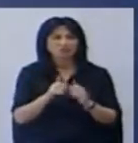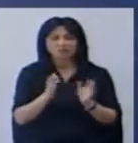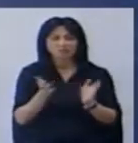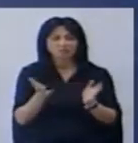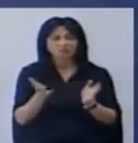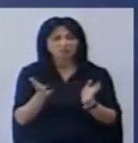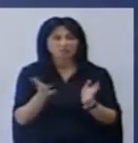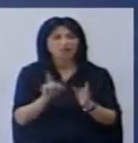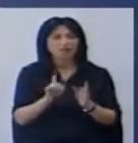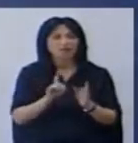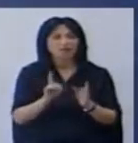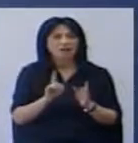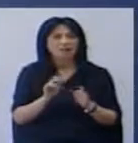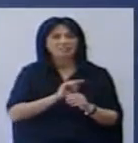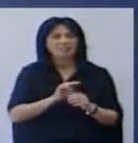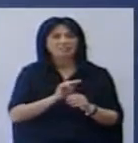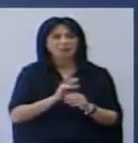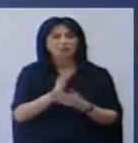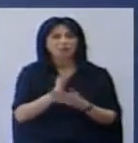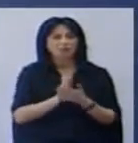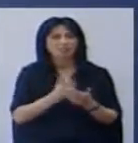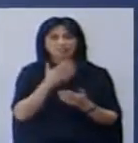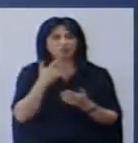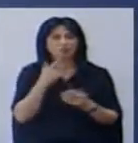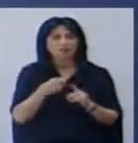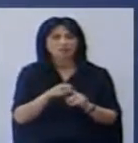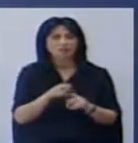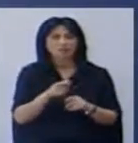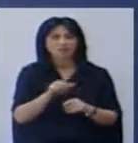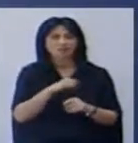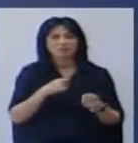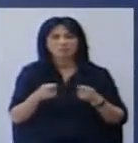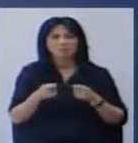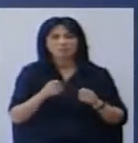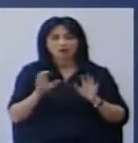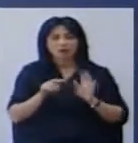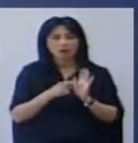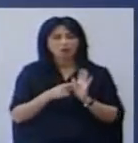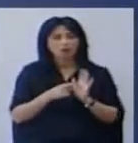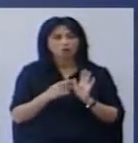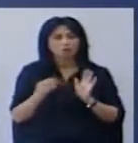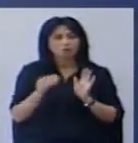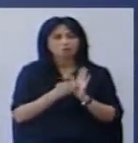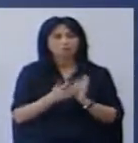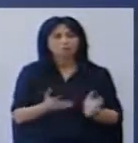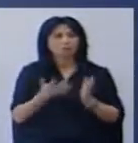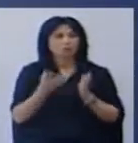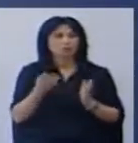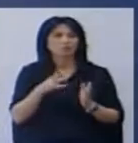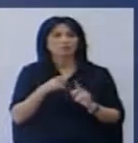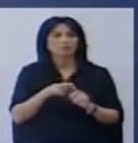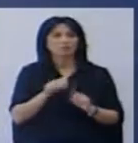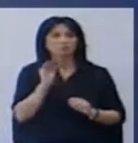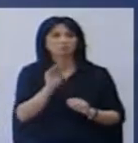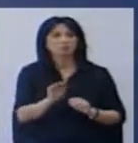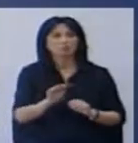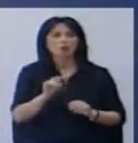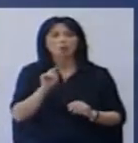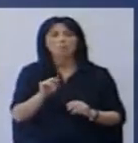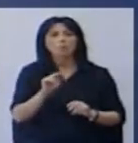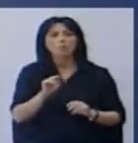სისტემური რაღაც სამუშაოს ნაწილი და ესეც ალბათ თვითმმართველობის კანონში გარკვეულწილად უნდა იყოს აუცილებლად ასახული.